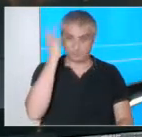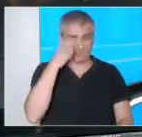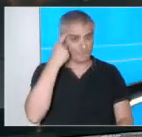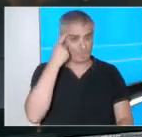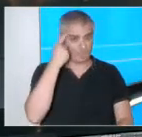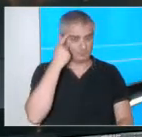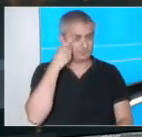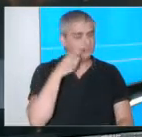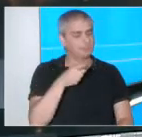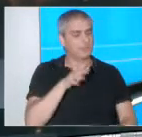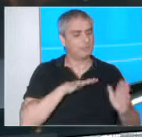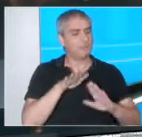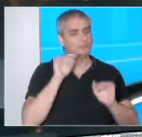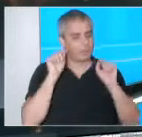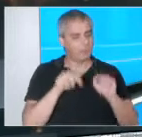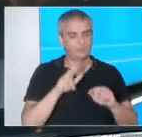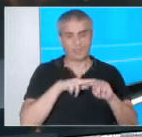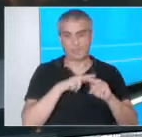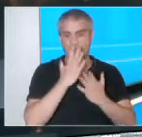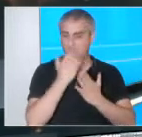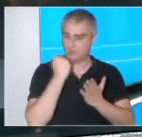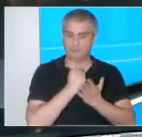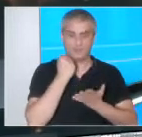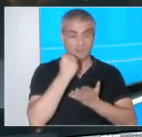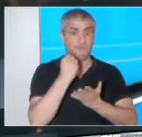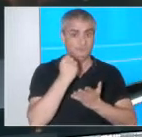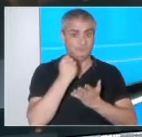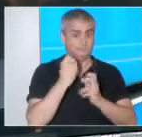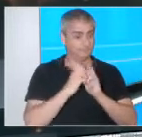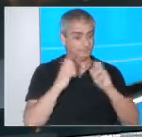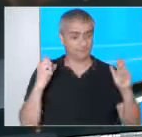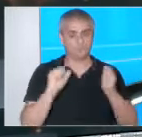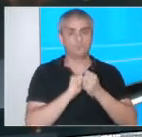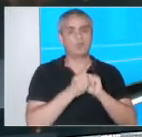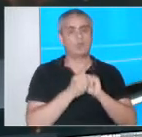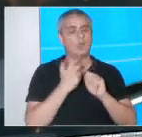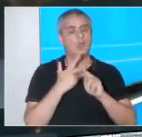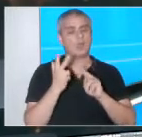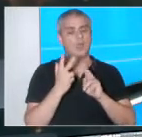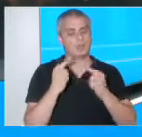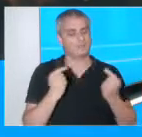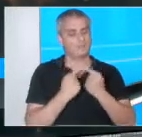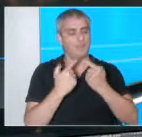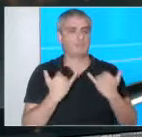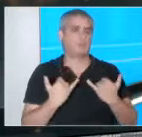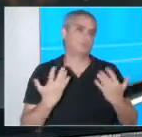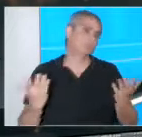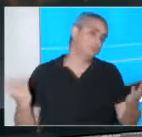בראש, שזהו הממשלה הזו, אחרי שהעביר התקציב, הולכת להאריך ימים ושנים, או שזה יהיה רק פתח למריבות עכשיו?